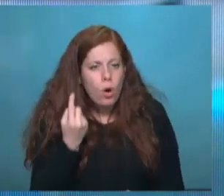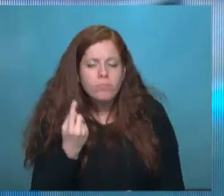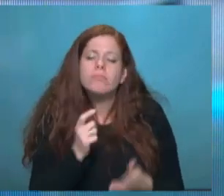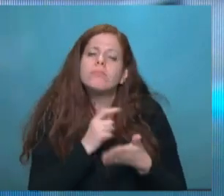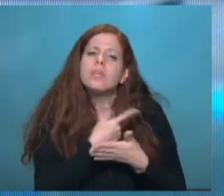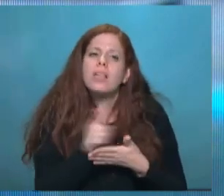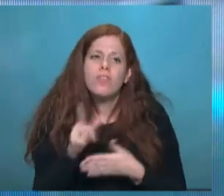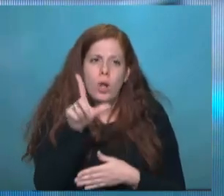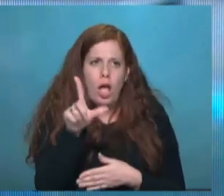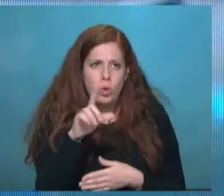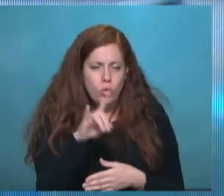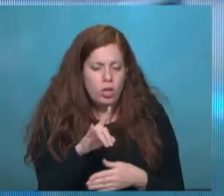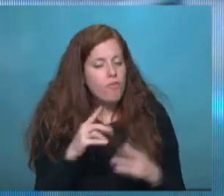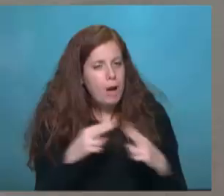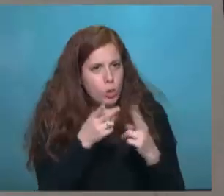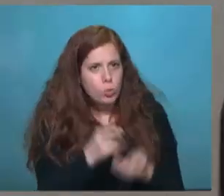לירן חוג'יינוף פגש אותו.